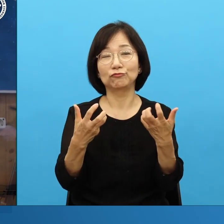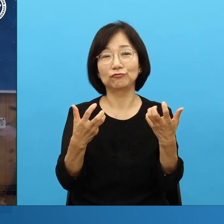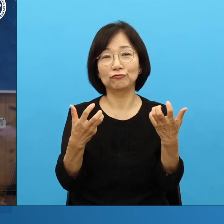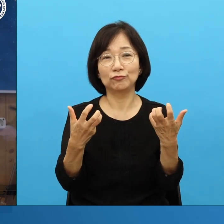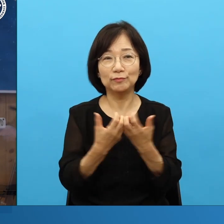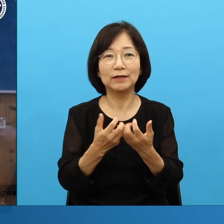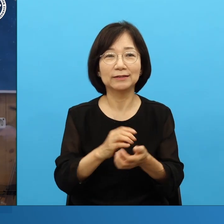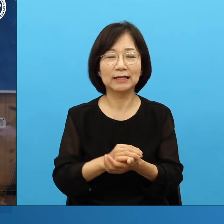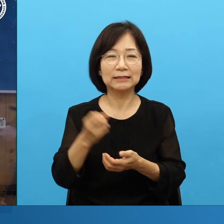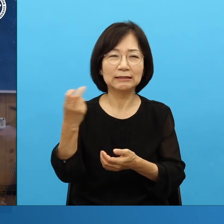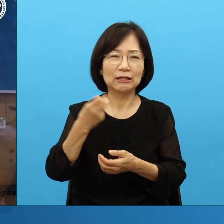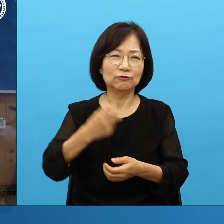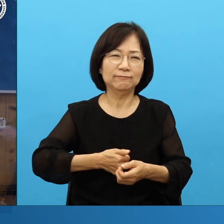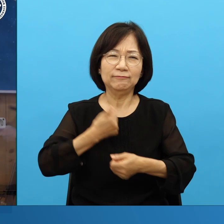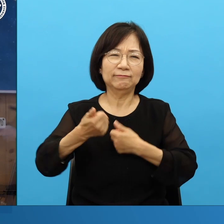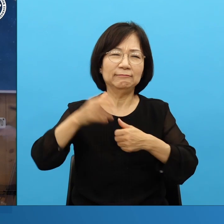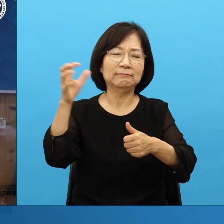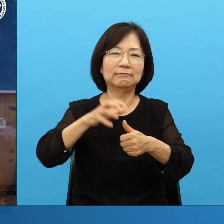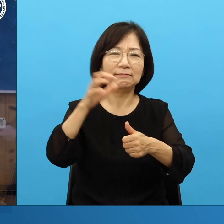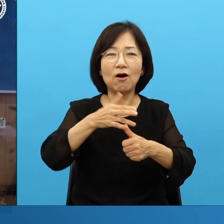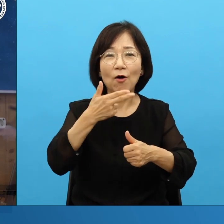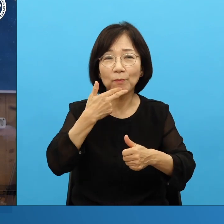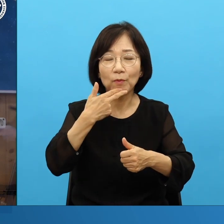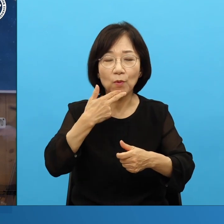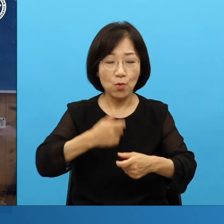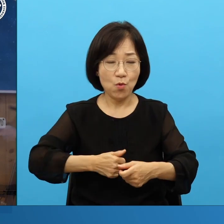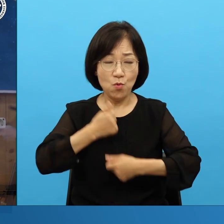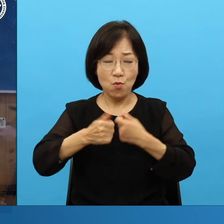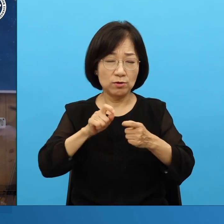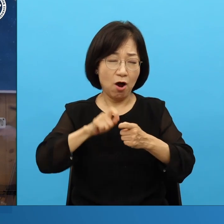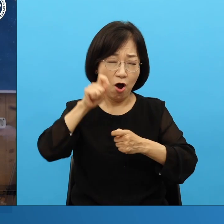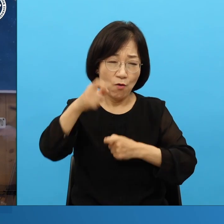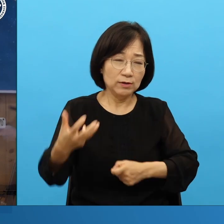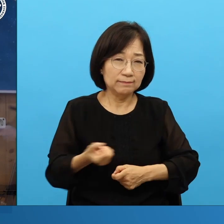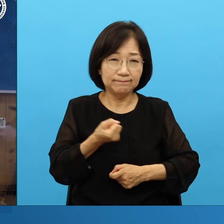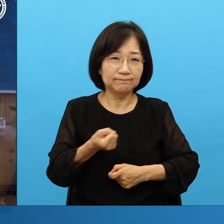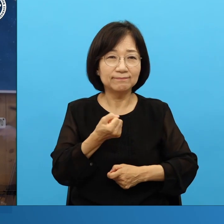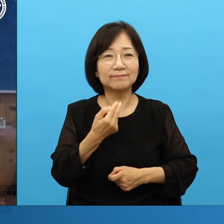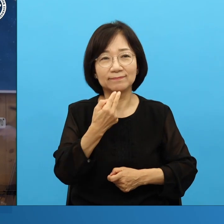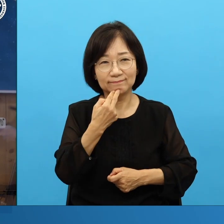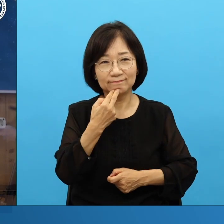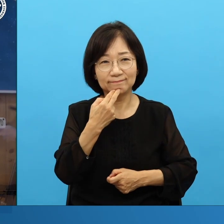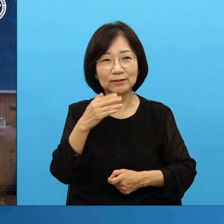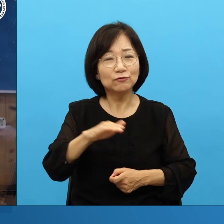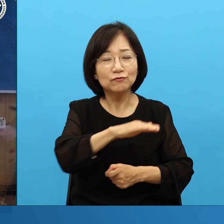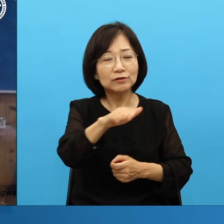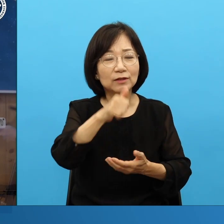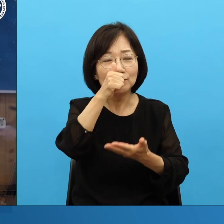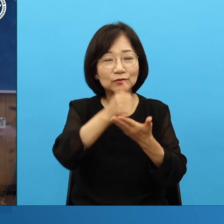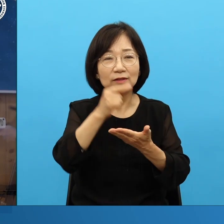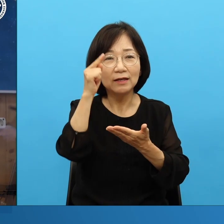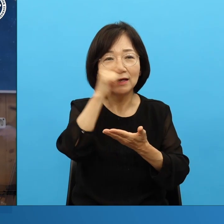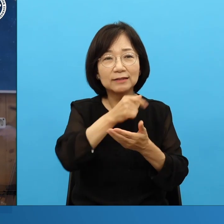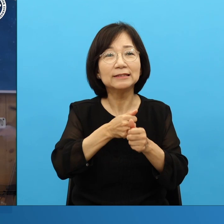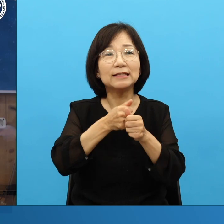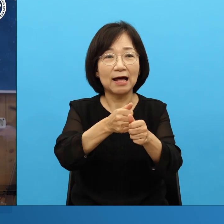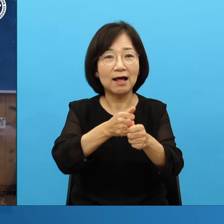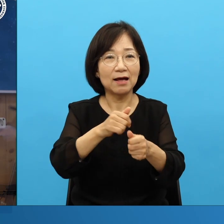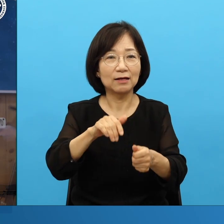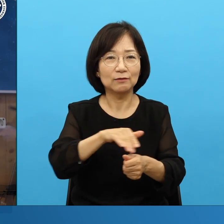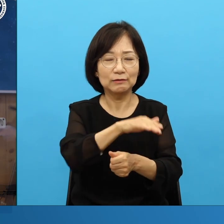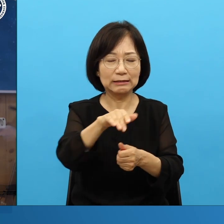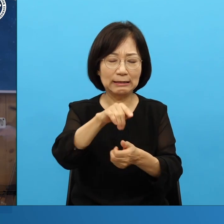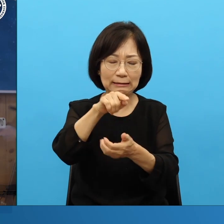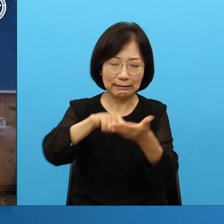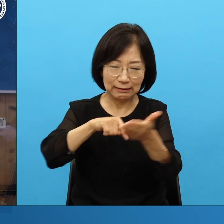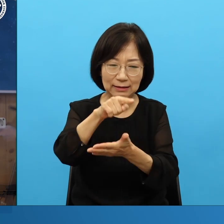풍부하시도다. 자주 경직하지 아니하시며 노를 영원히 품지 아니하십니다. 우리의 죄를 따라 우리를